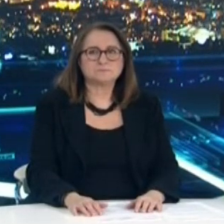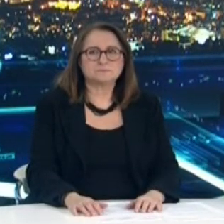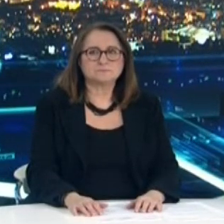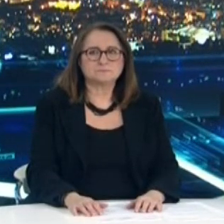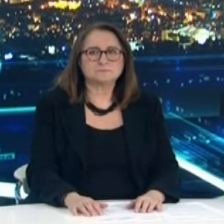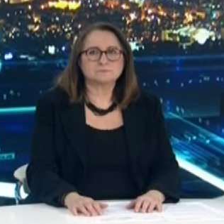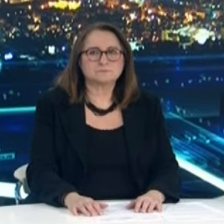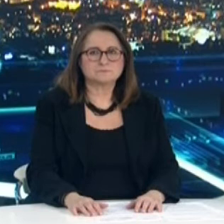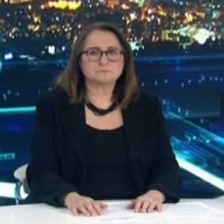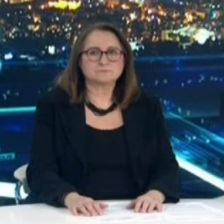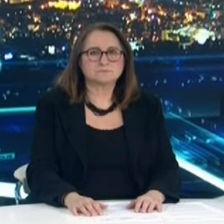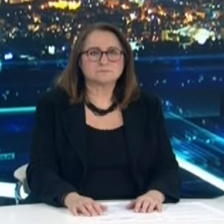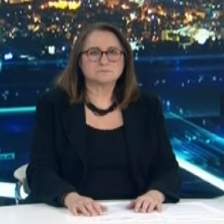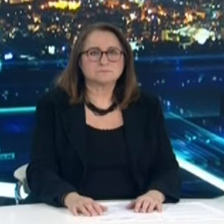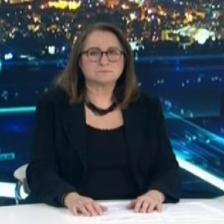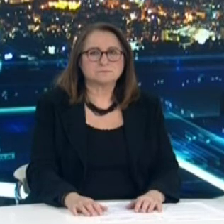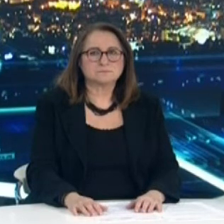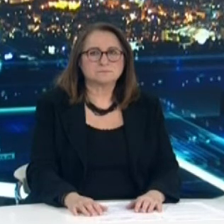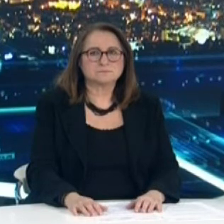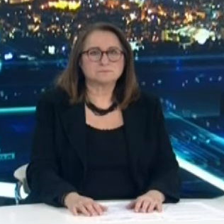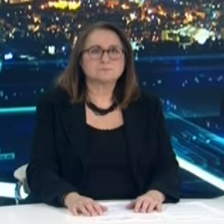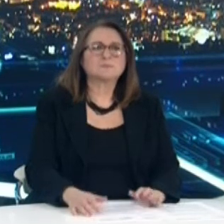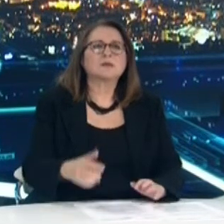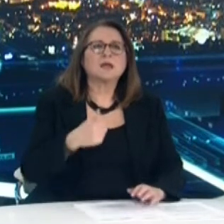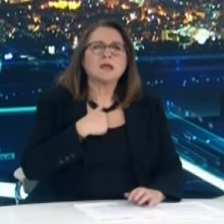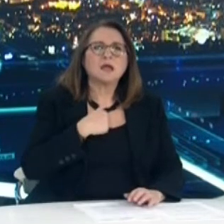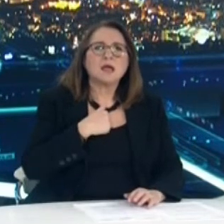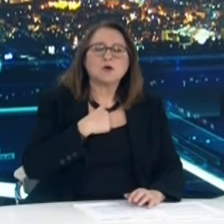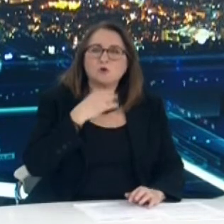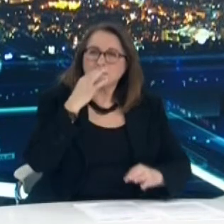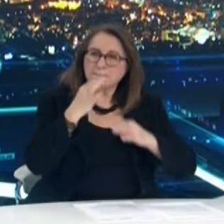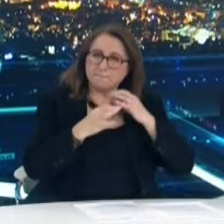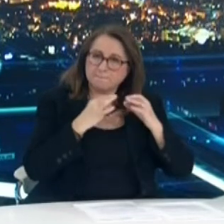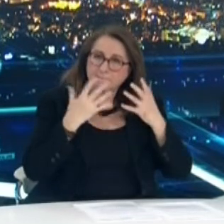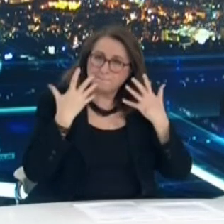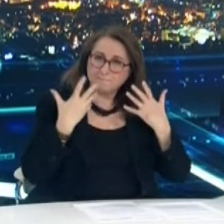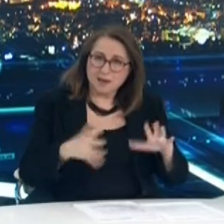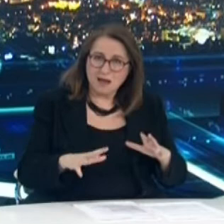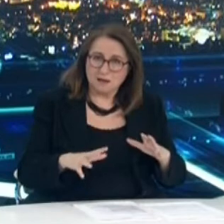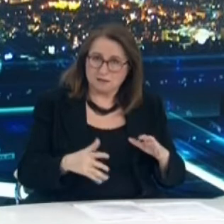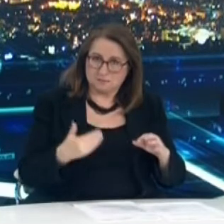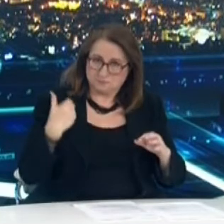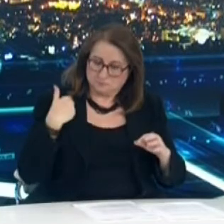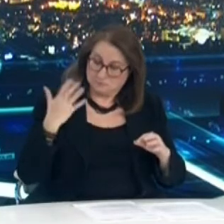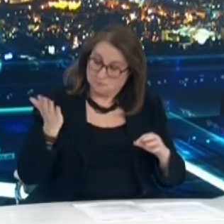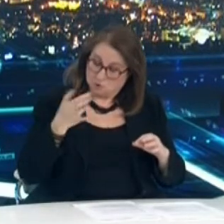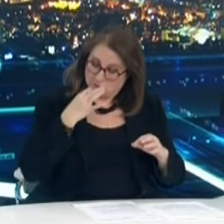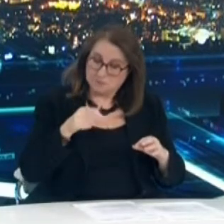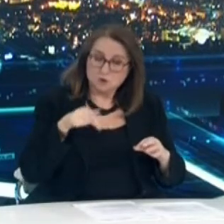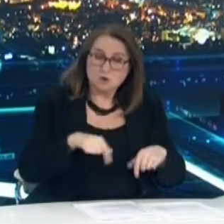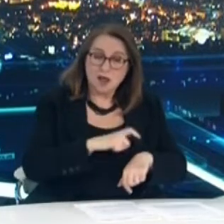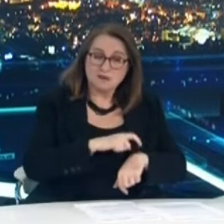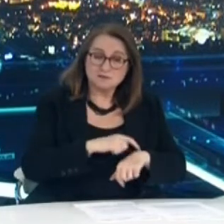Όπως ήδη αναφέρθηκα στην εισήγησή μου, η πίεση στο Εθνικό Σύστημα Υγείας είναι